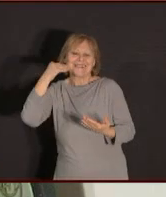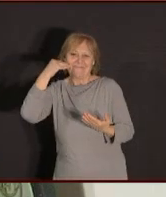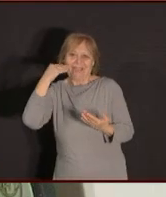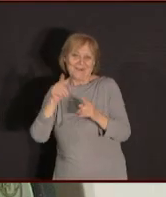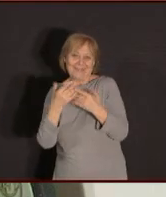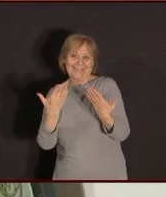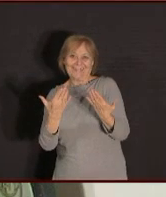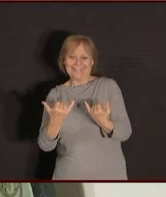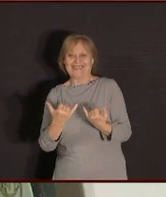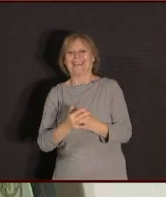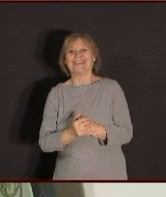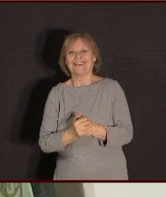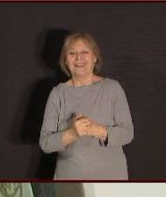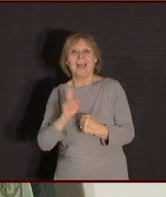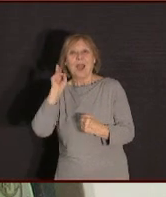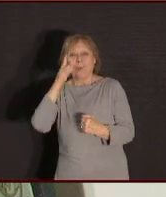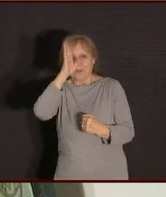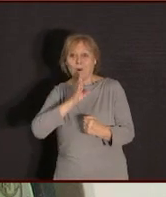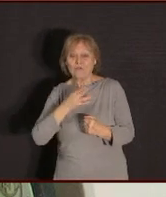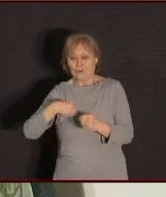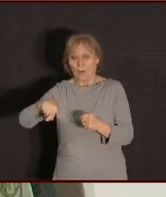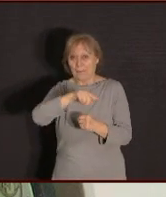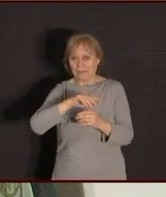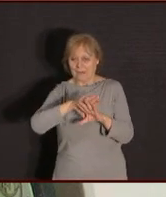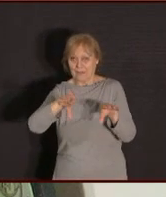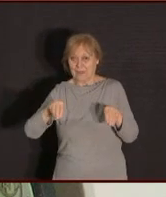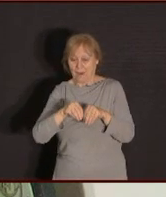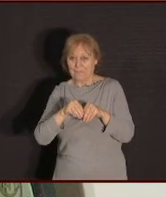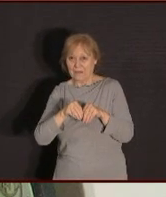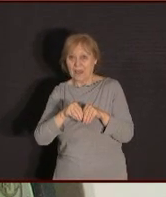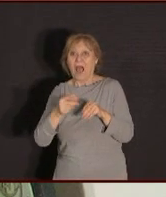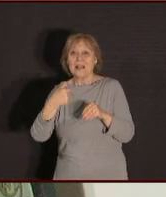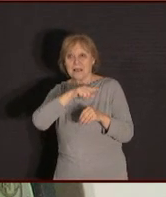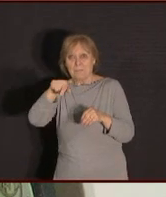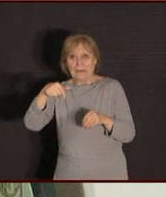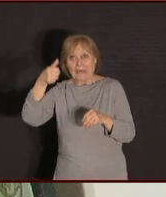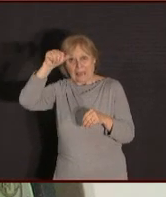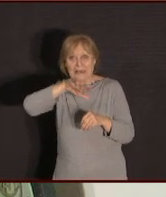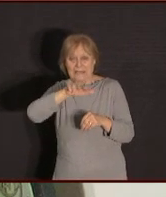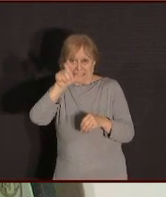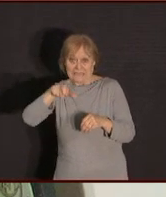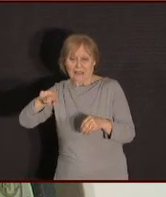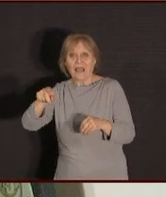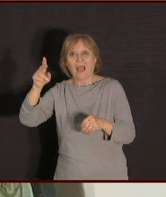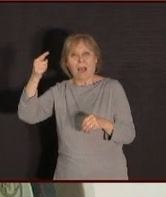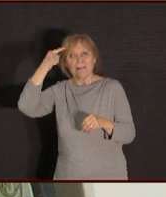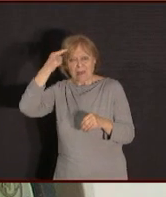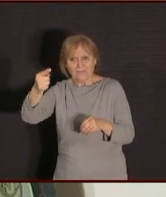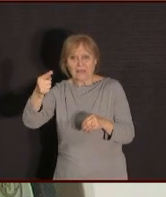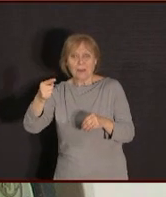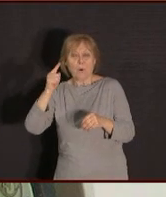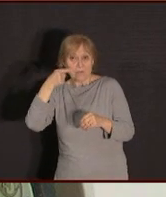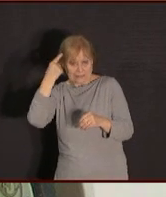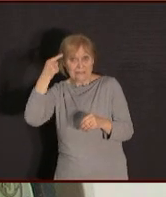Gluhi in naglušni so med nami. Se kristijani tega zavedamo in jim tudi znamo prisluhniti. Saj